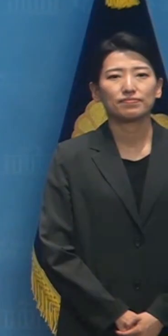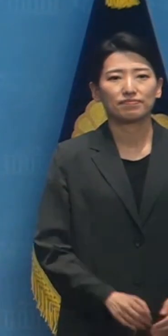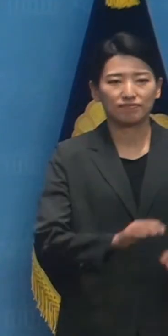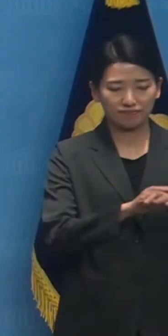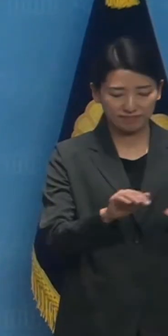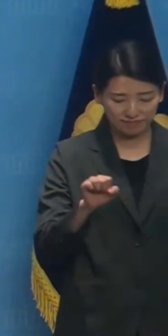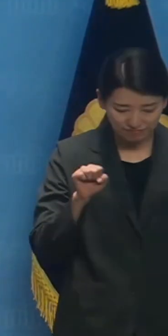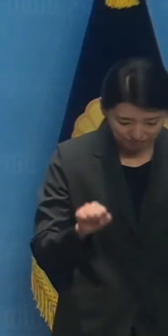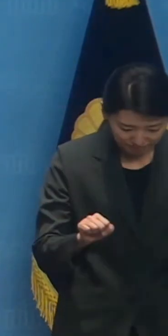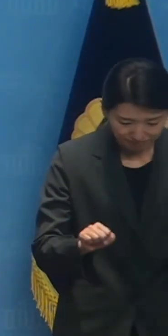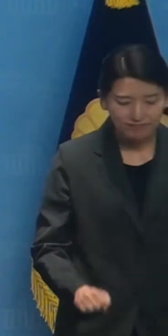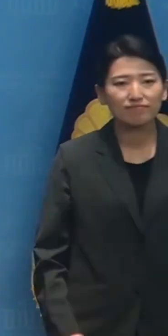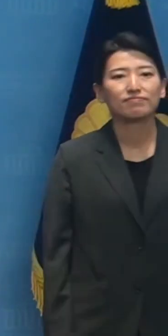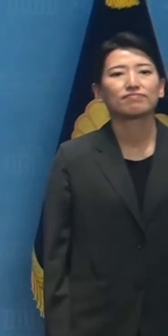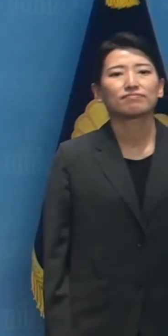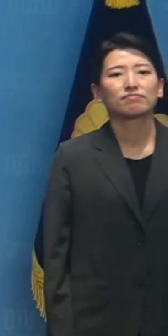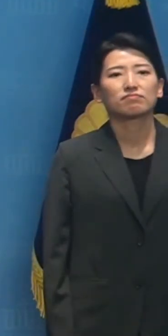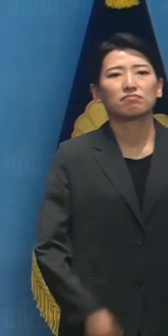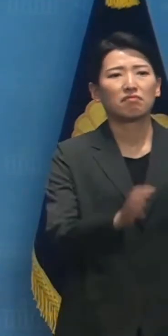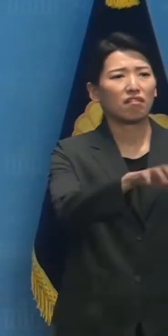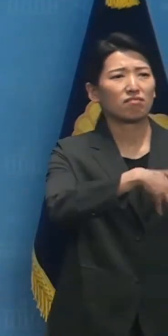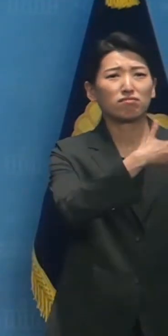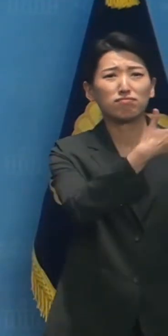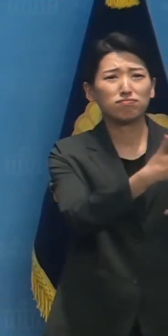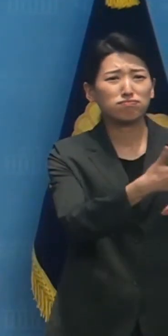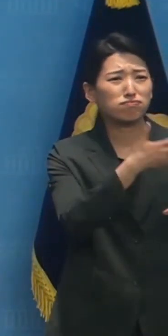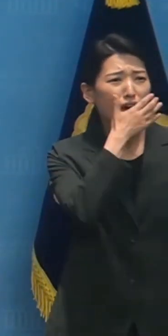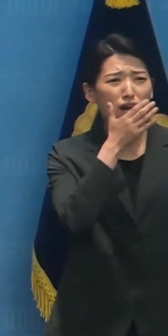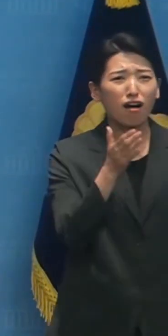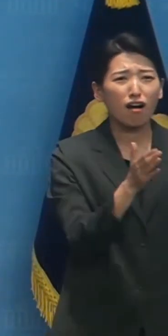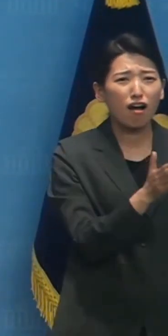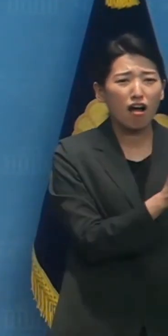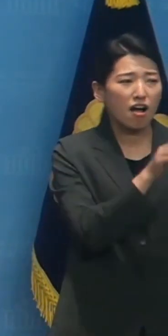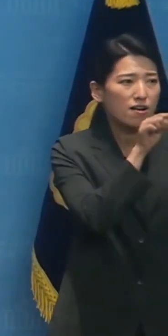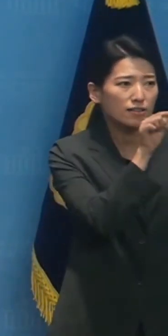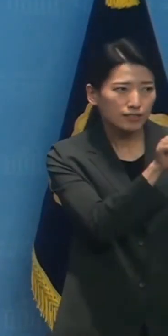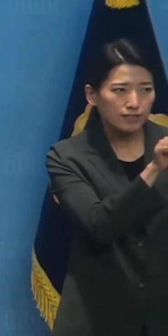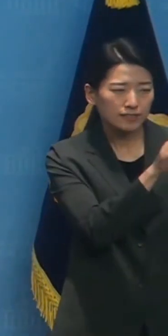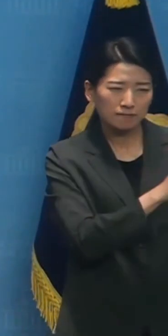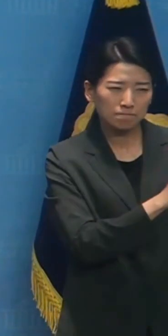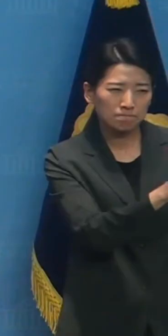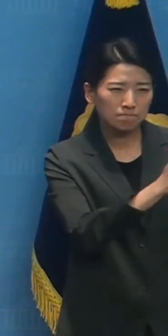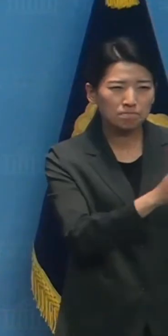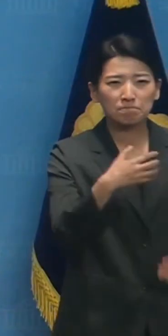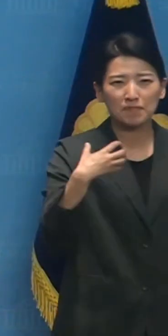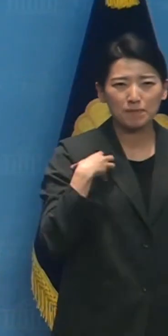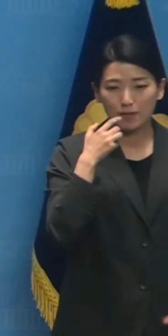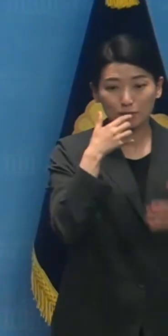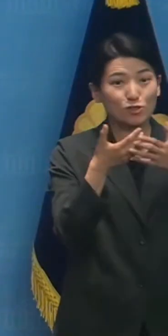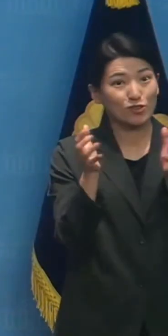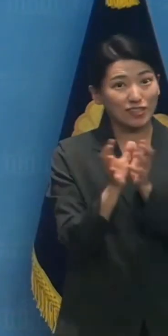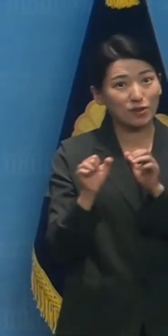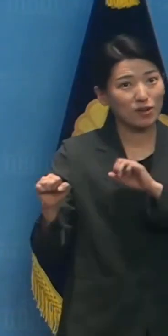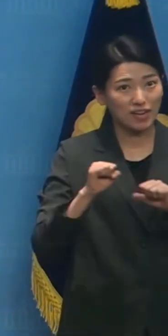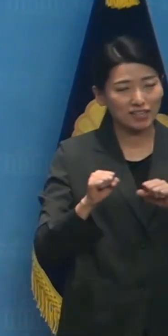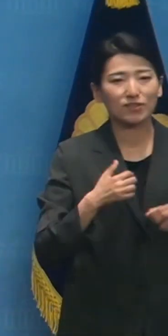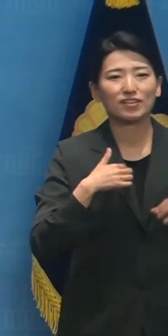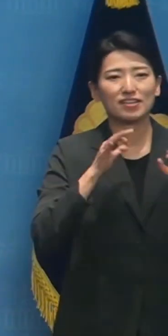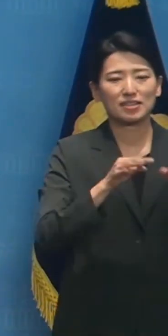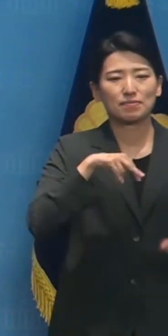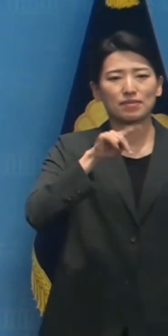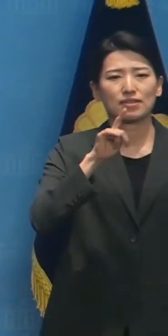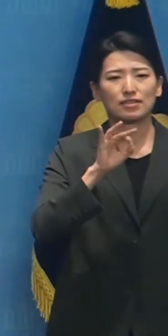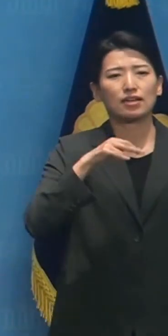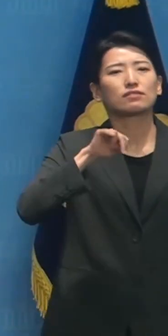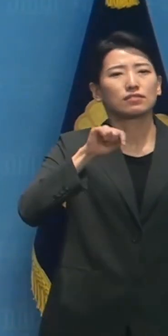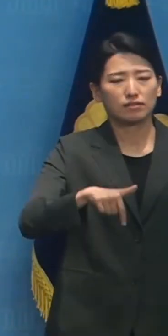예, 안녕하십니까. 내란 잔당 대선 개입 저지한 단자 국회의원 이상식입니다. 지금부터 김문수 후보의